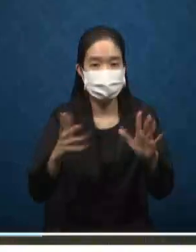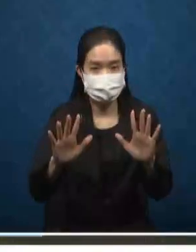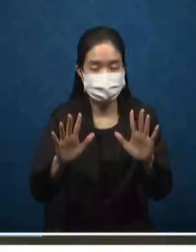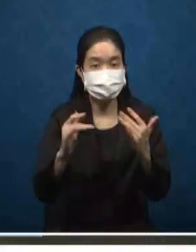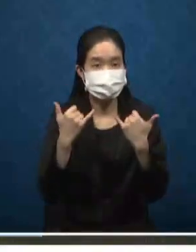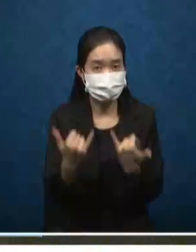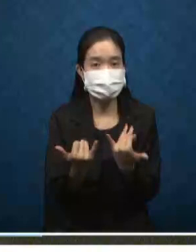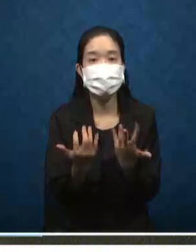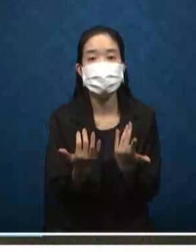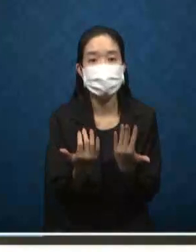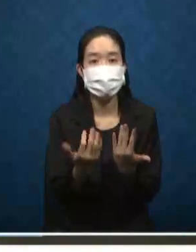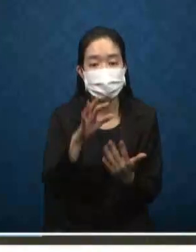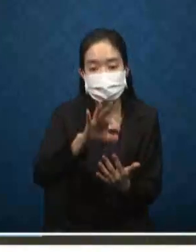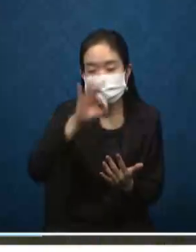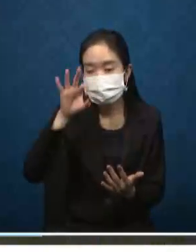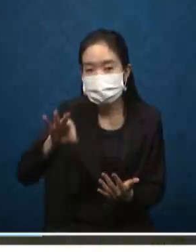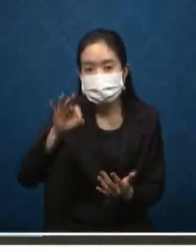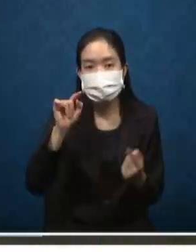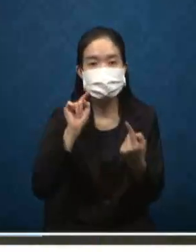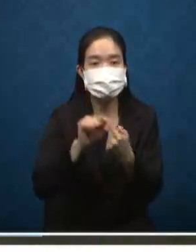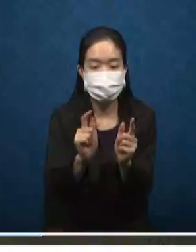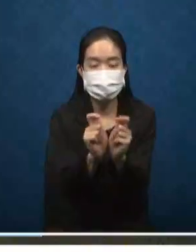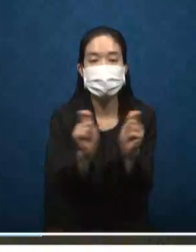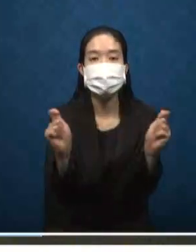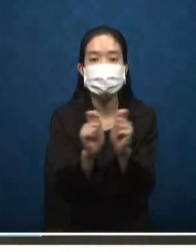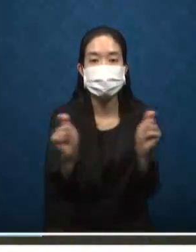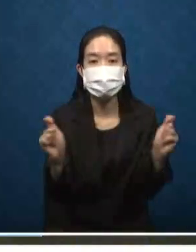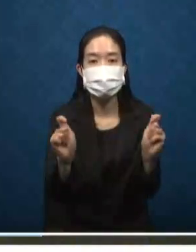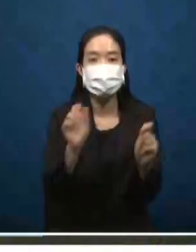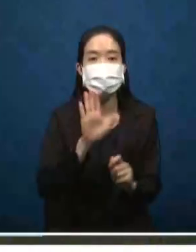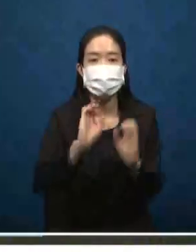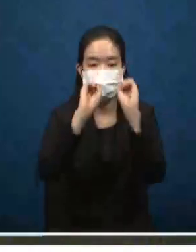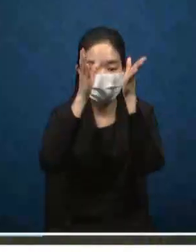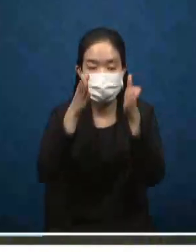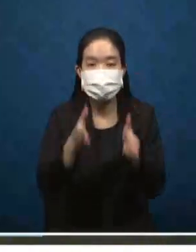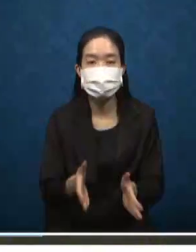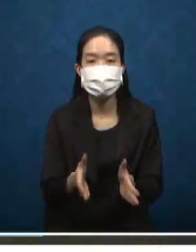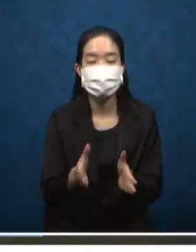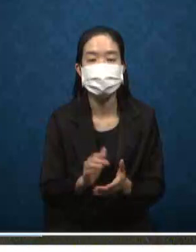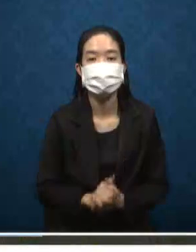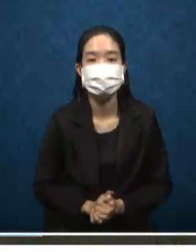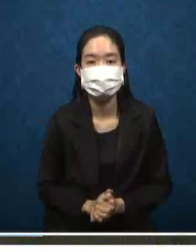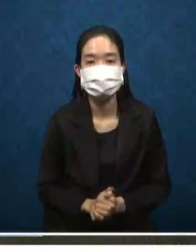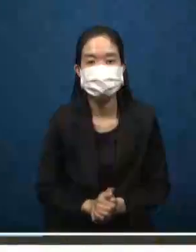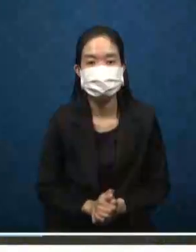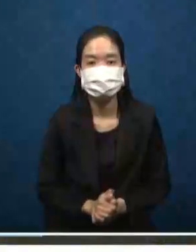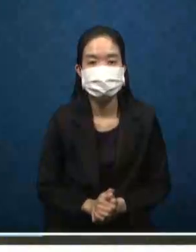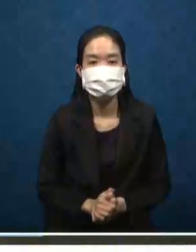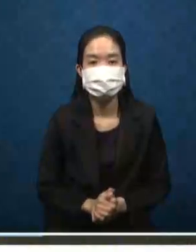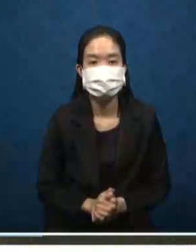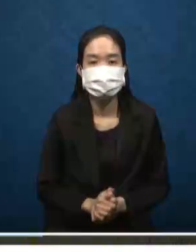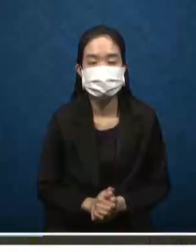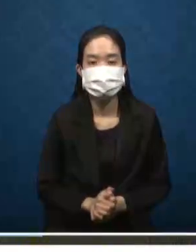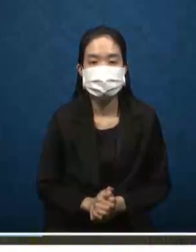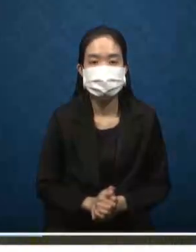หาคณะอนุกรรมการข้าราชการครูและบุคลากรทางการศึกษาซึ่ง